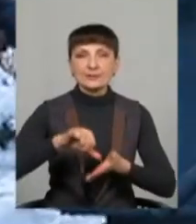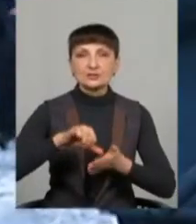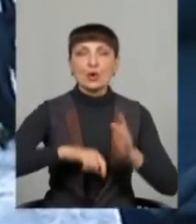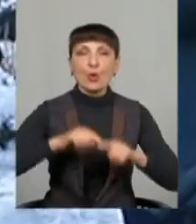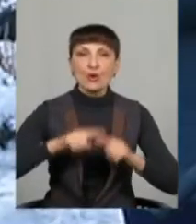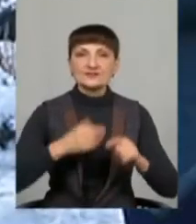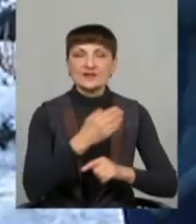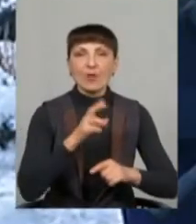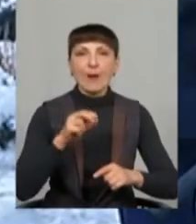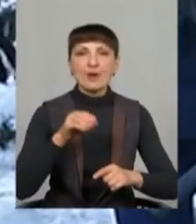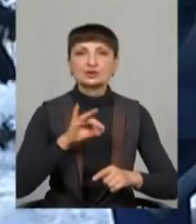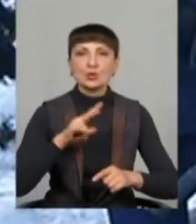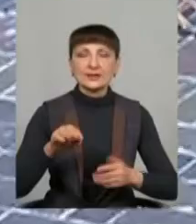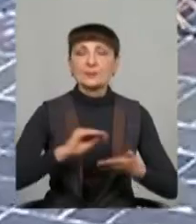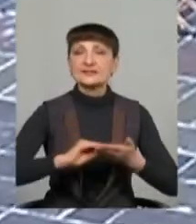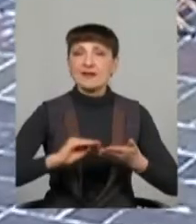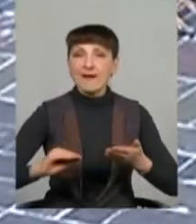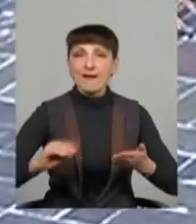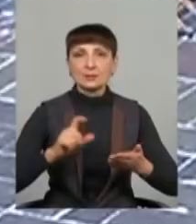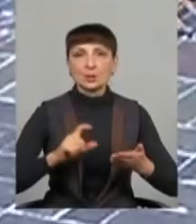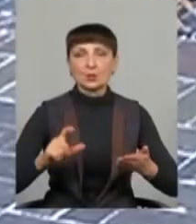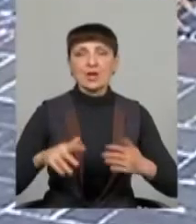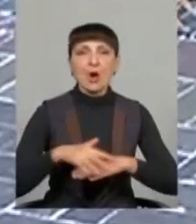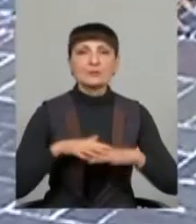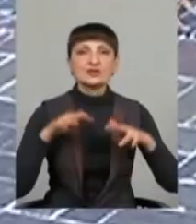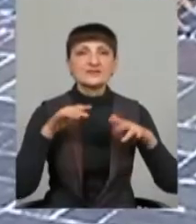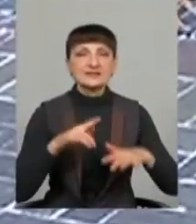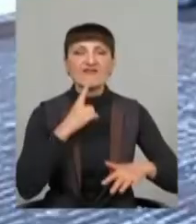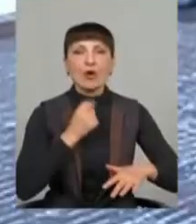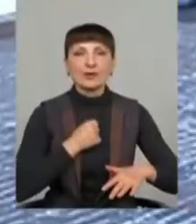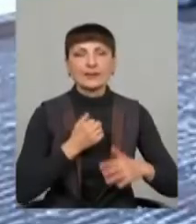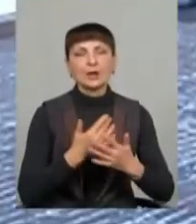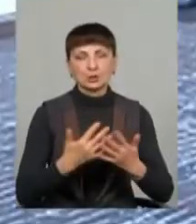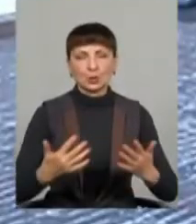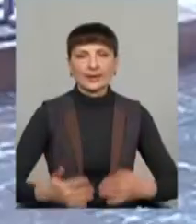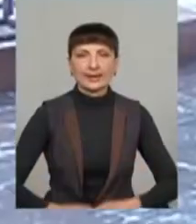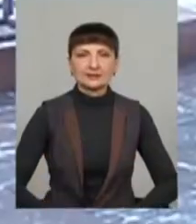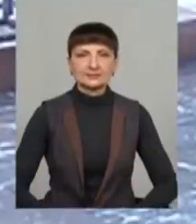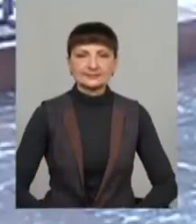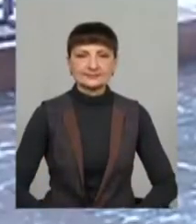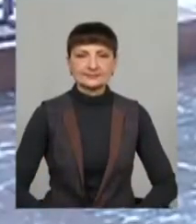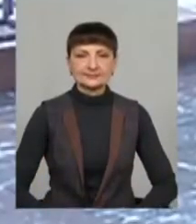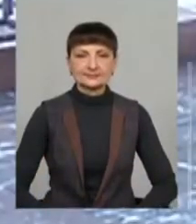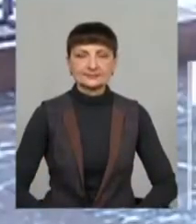родственники Бауржана Момышулы, писатели, военные и общественные деятели и не только.